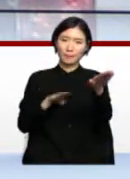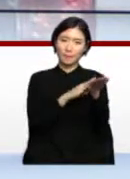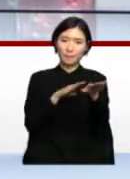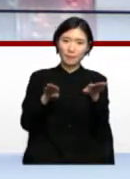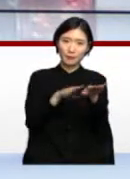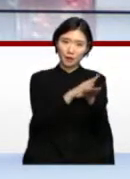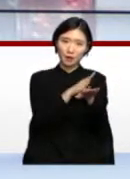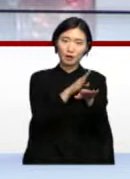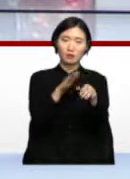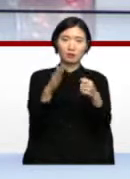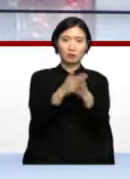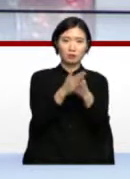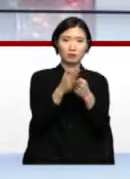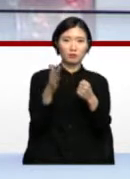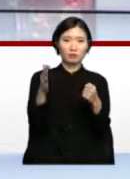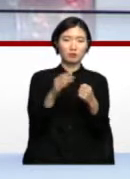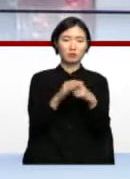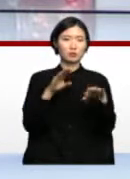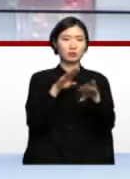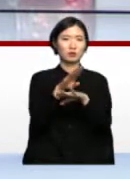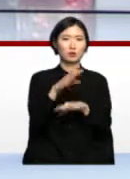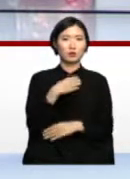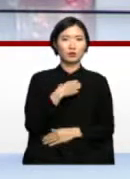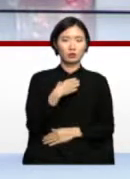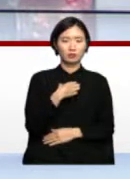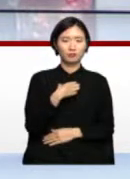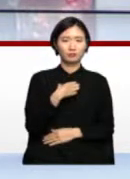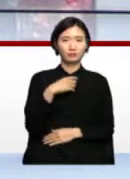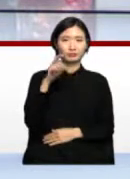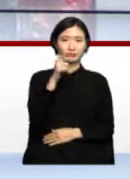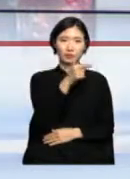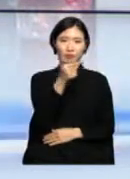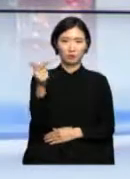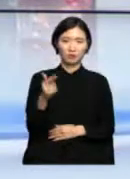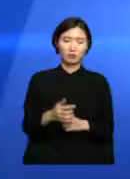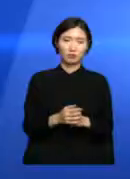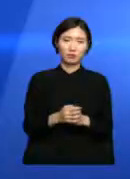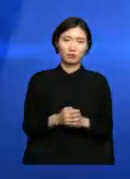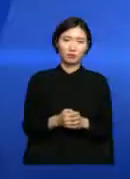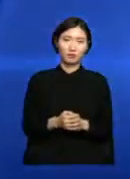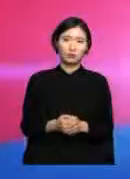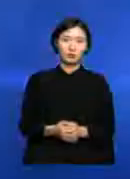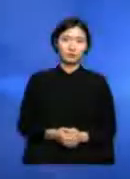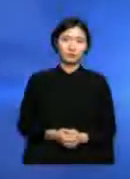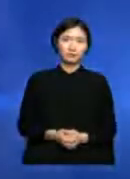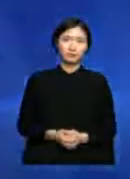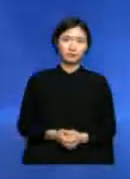수밖에 없는 도로 구조로 인해 사고의 위험도 높습니다. 서정함 기자의 보도입니다.